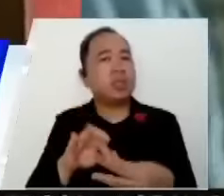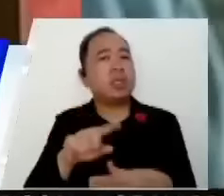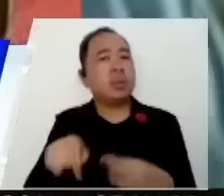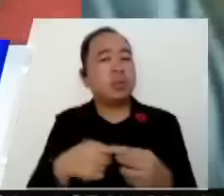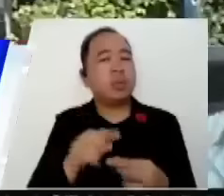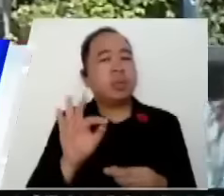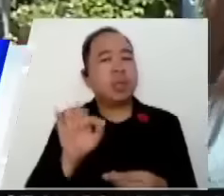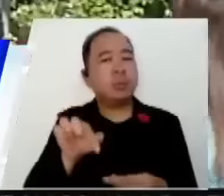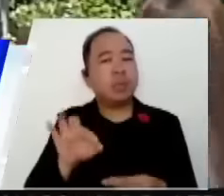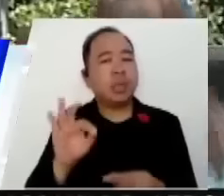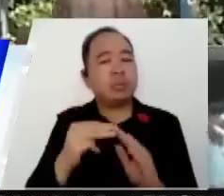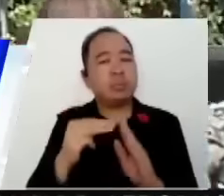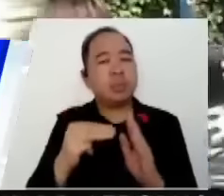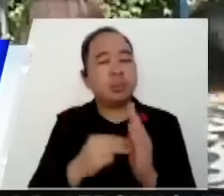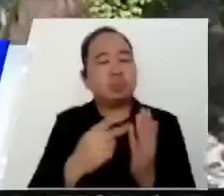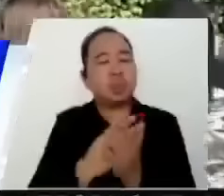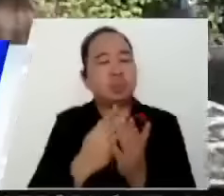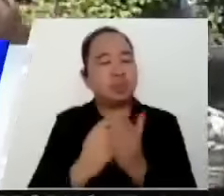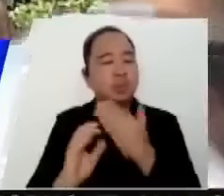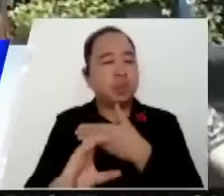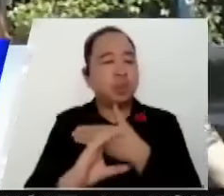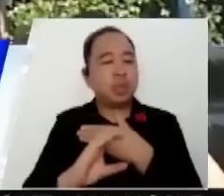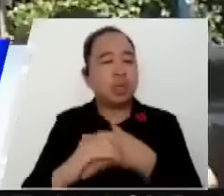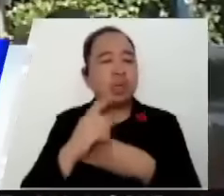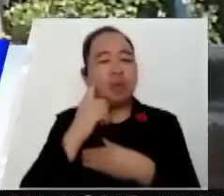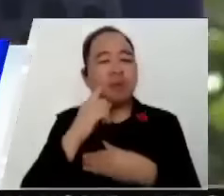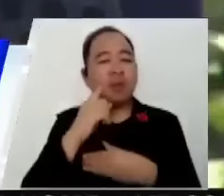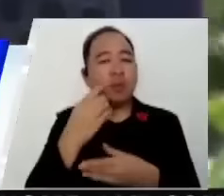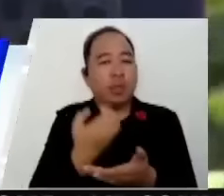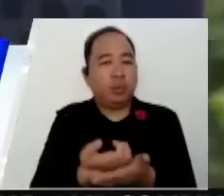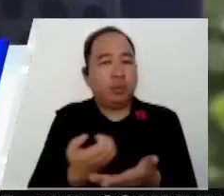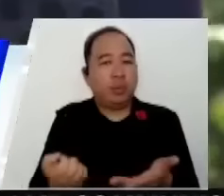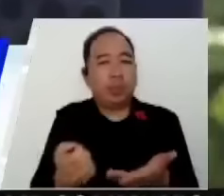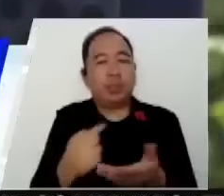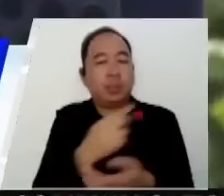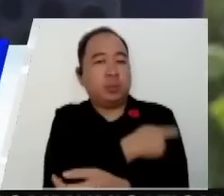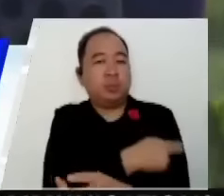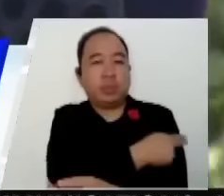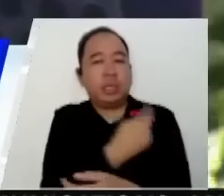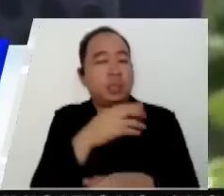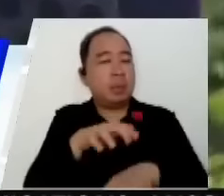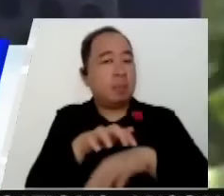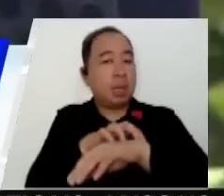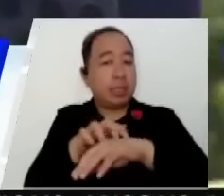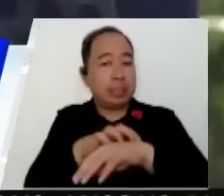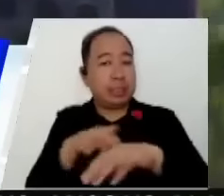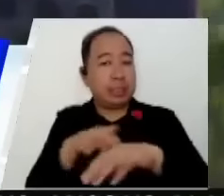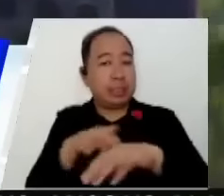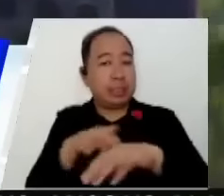supply contract para sa equipment ng Ospital ng Makati na naaprubahan daw ng walang public bidding noong